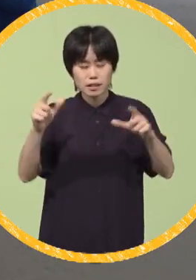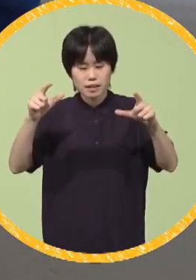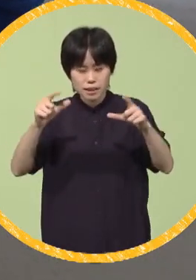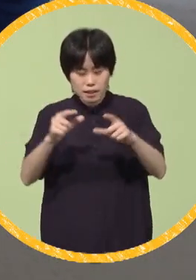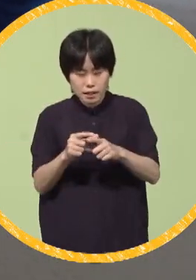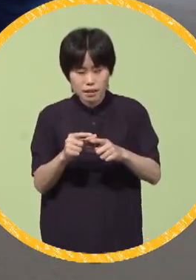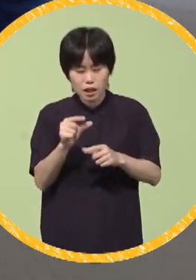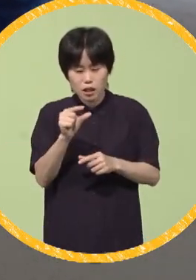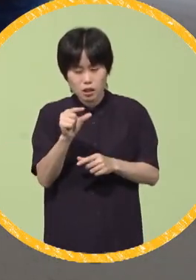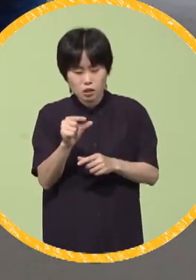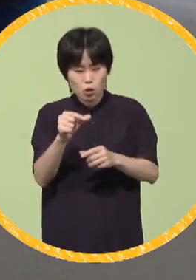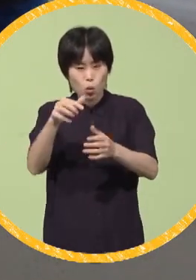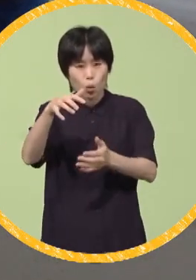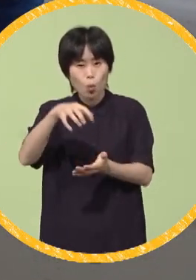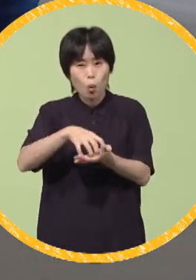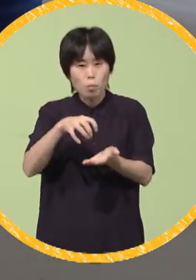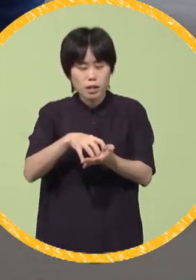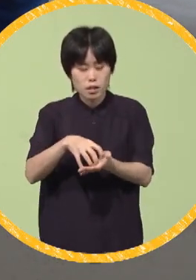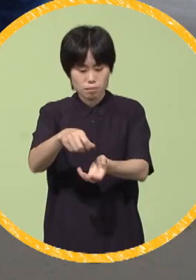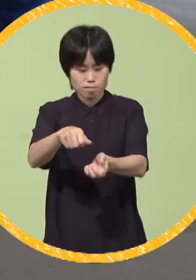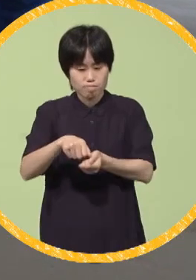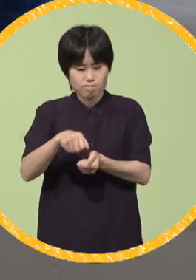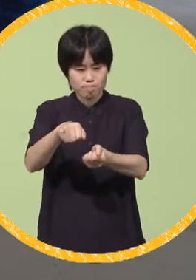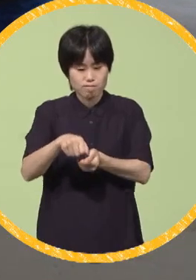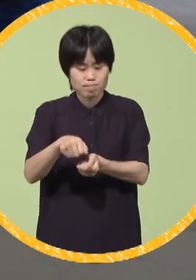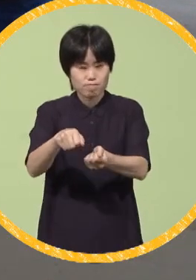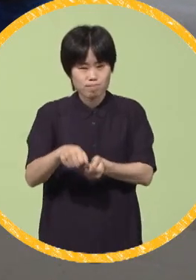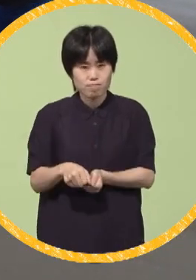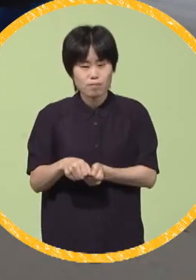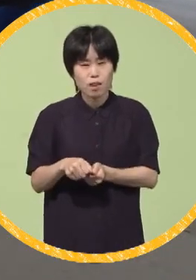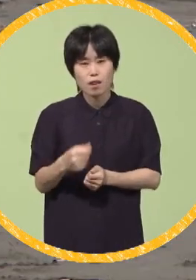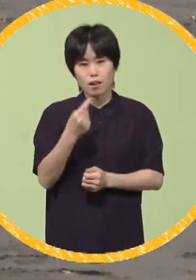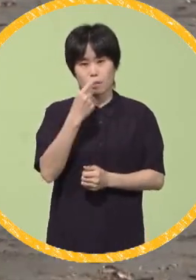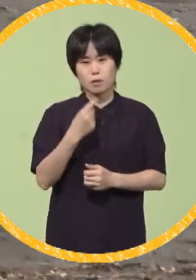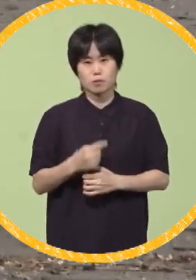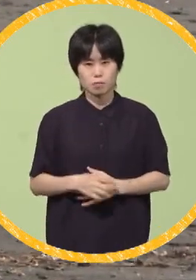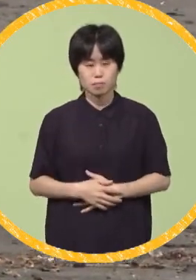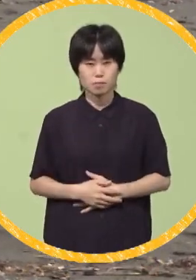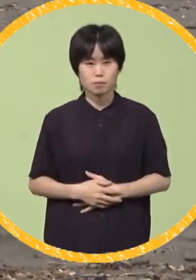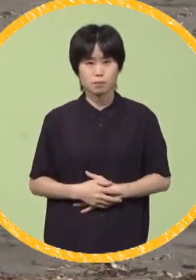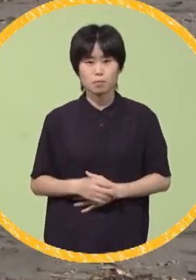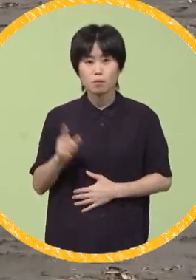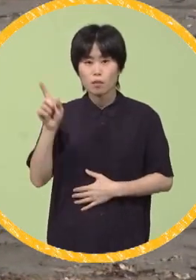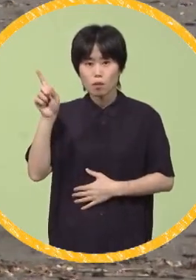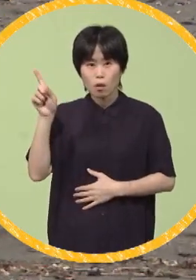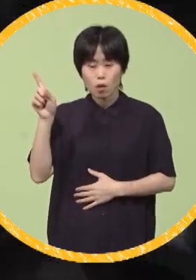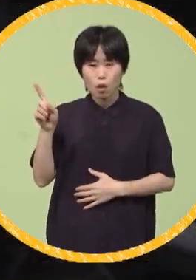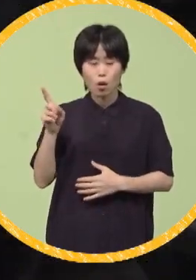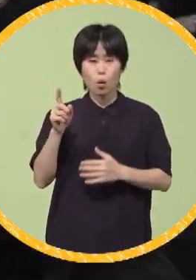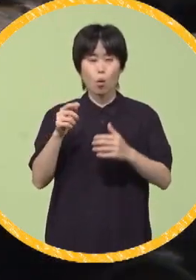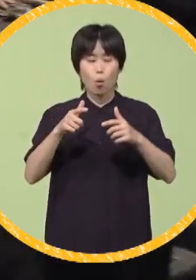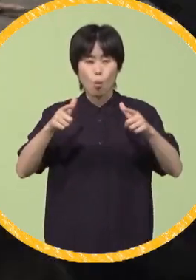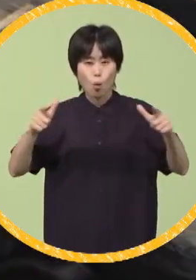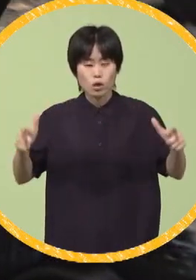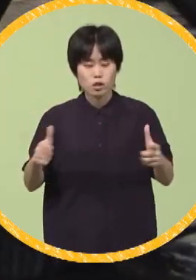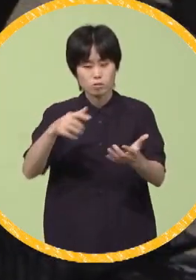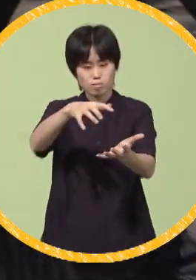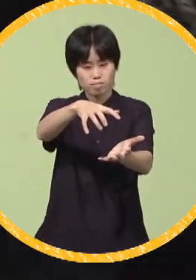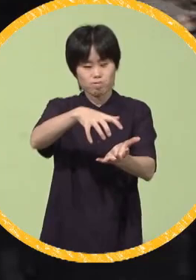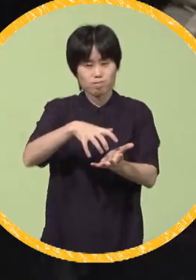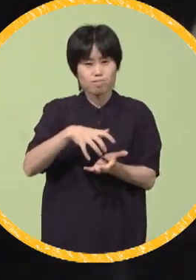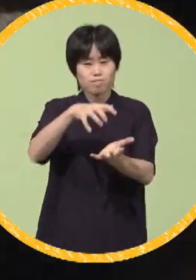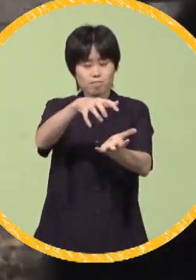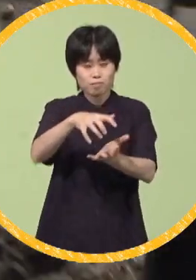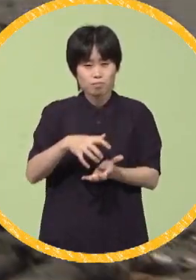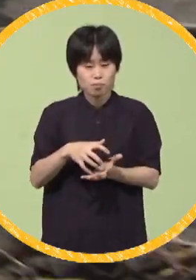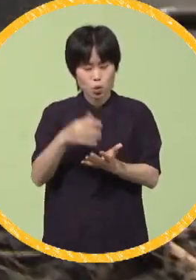せてもらいながら、細かいところのゴミまでちょっと態度が行き届くように。 あれで大きいのをこうかき集めていって、そういうふうに取